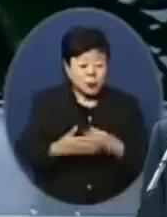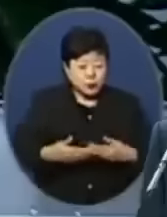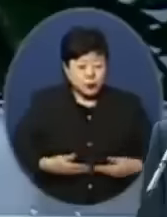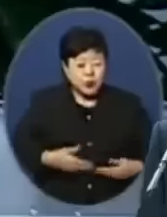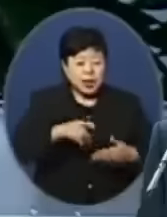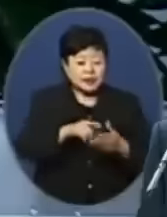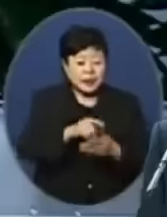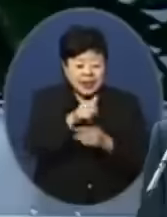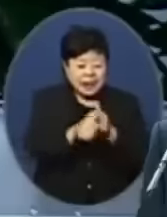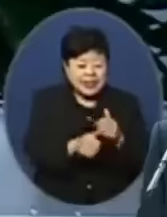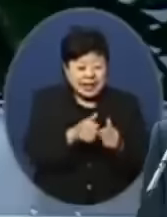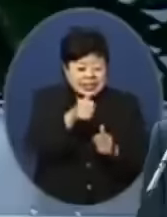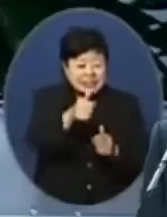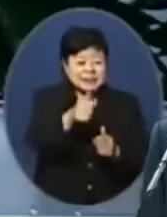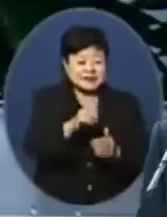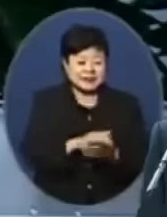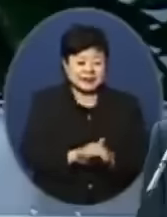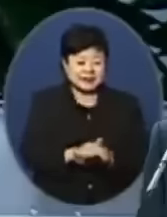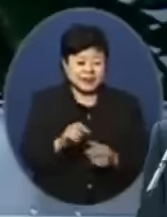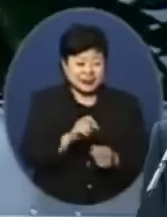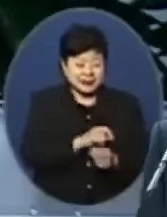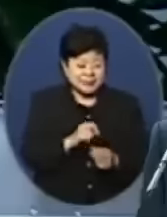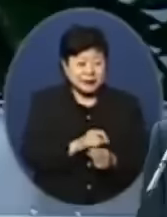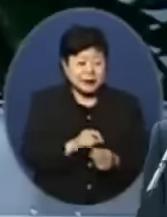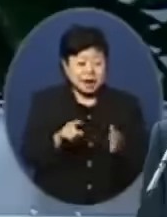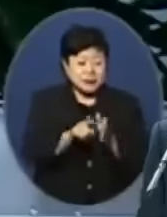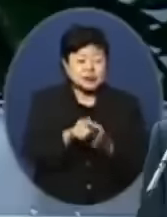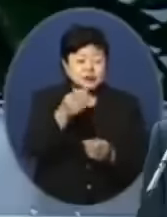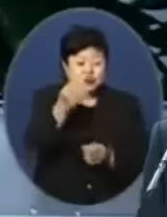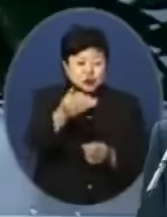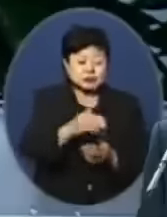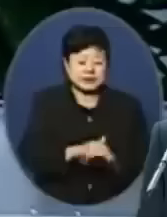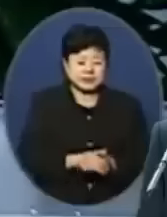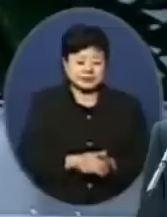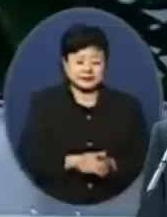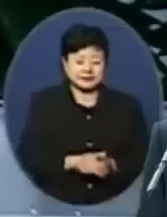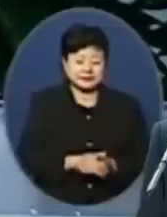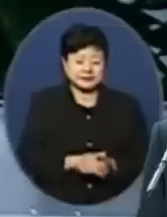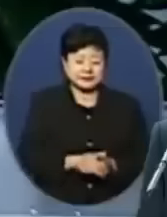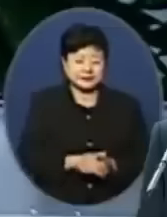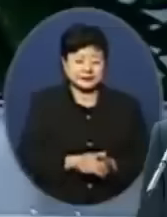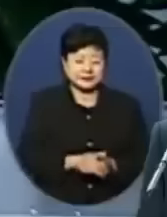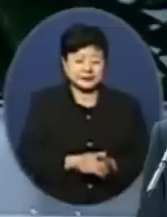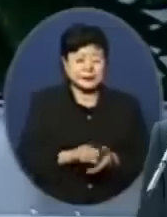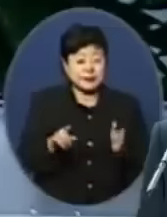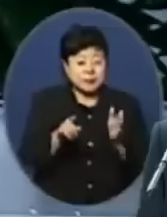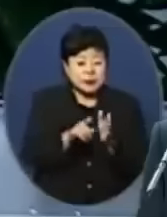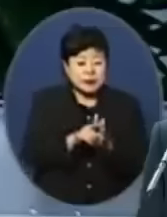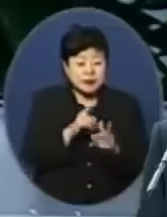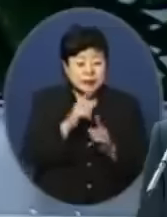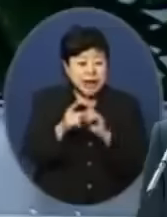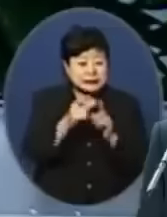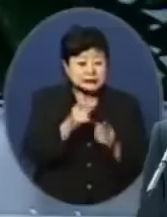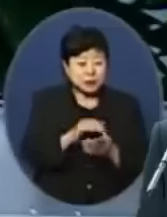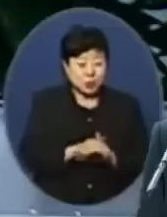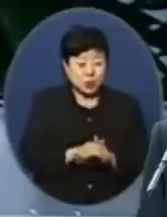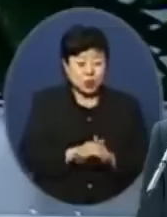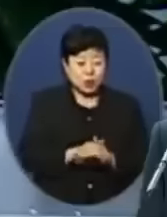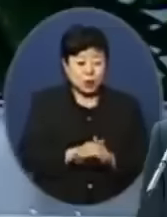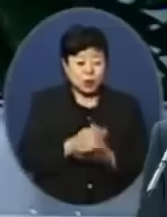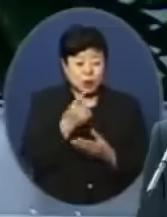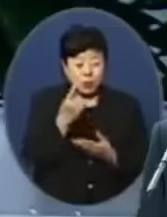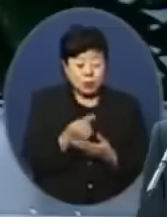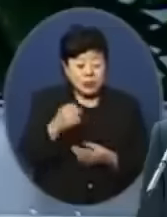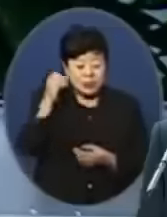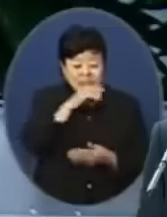때는 하나님 앞에 엎드려 기도하면 특수한 믿음을 주시는 것입니다. 그 믿음이 말씀으로 옵니다.